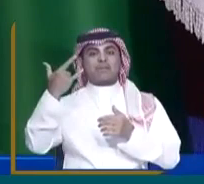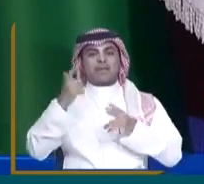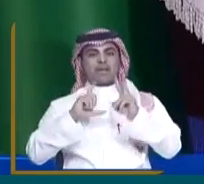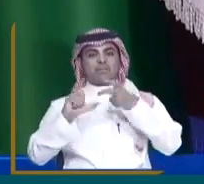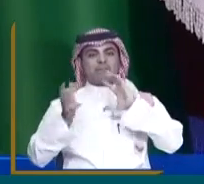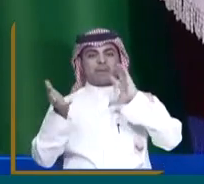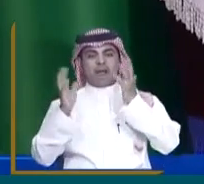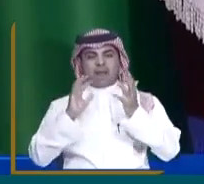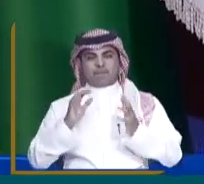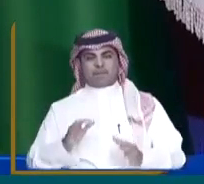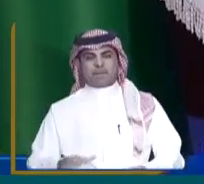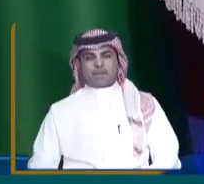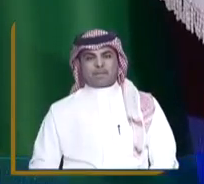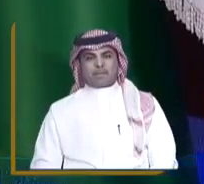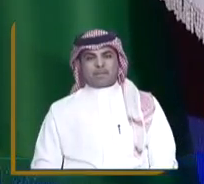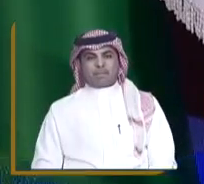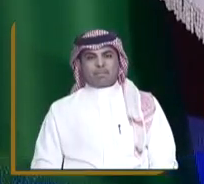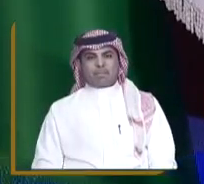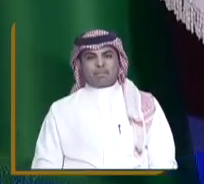10 اسواق في العالم